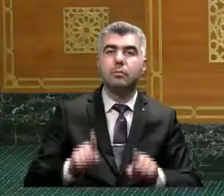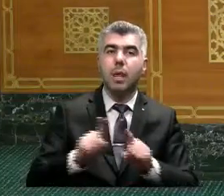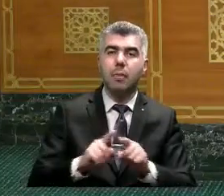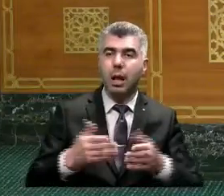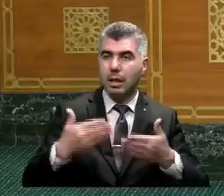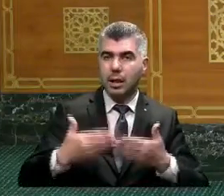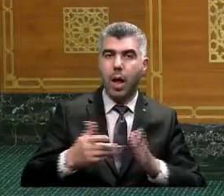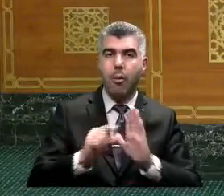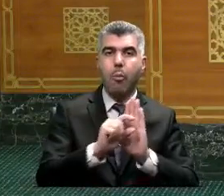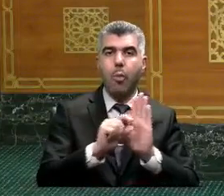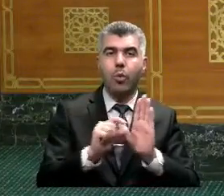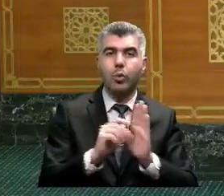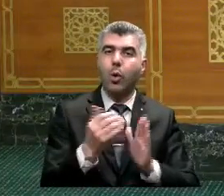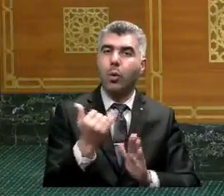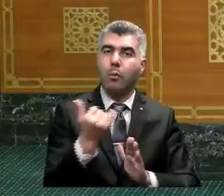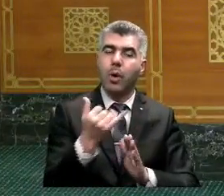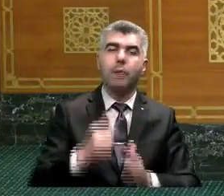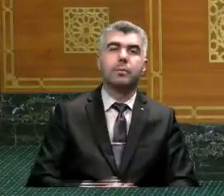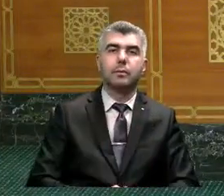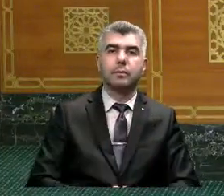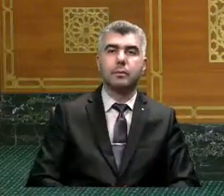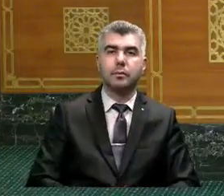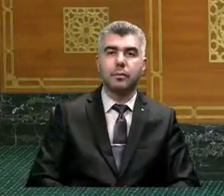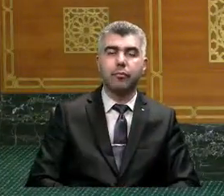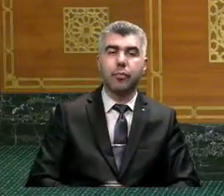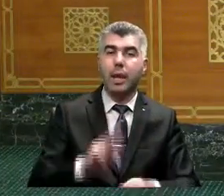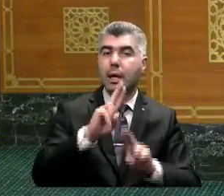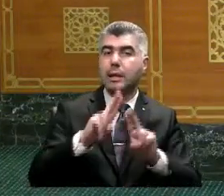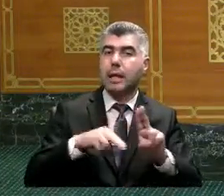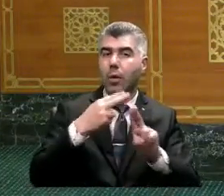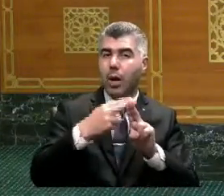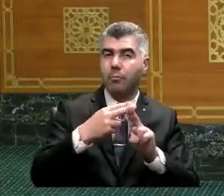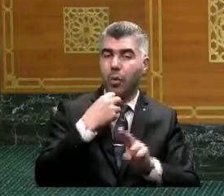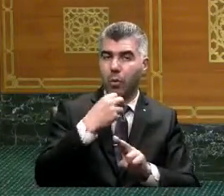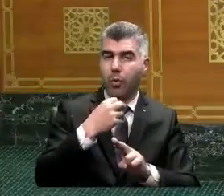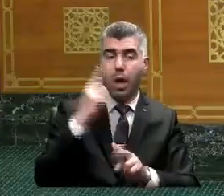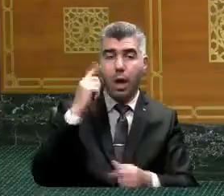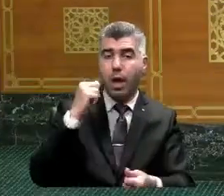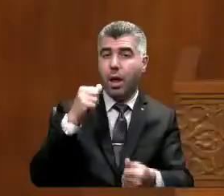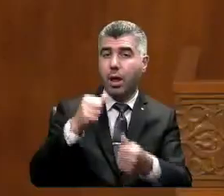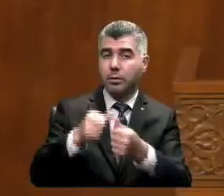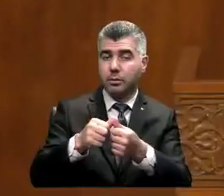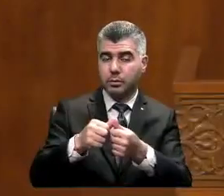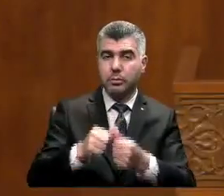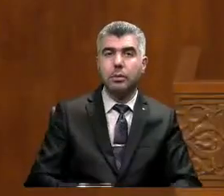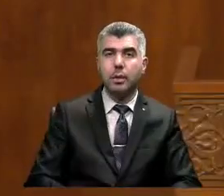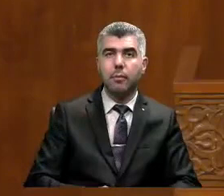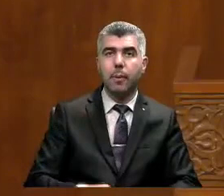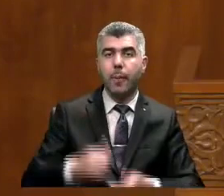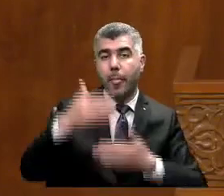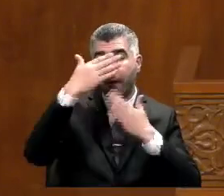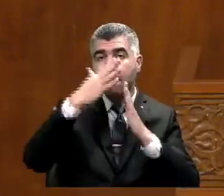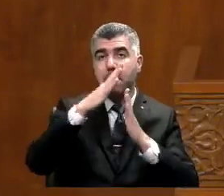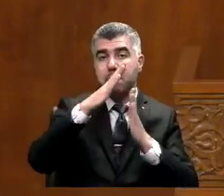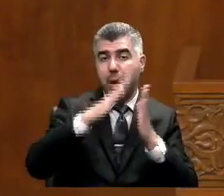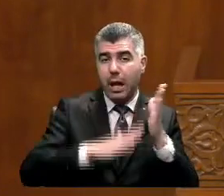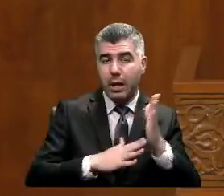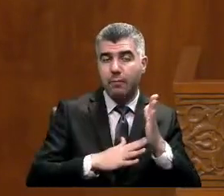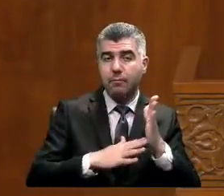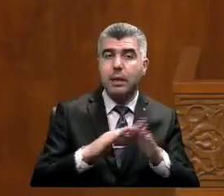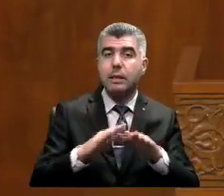الحيوي. جوابا أود أن أذكر أن بلادنا تعتمد سياسة